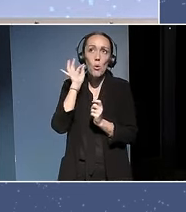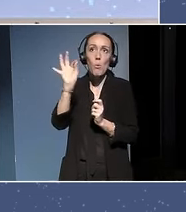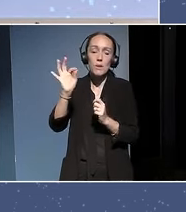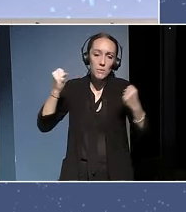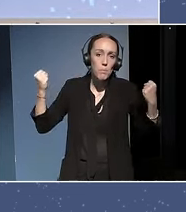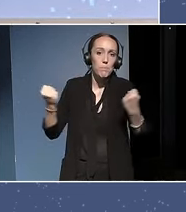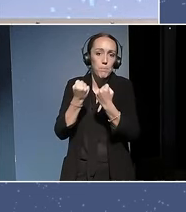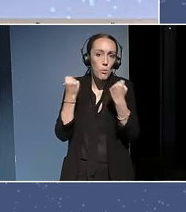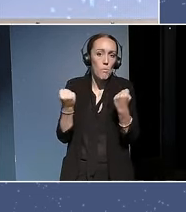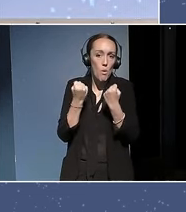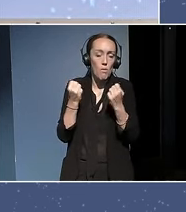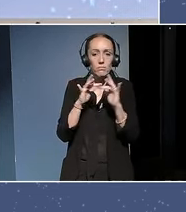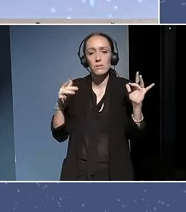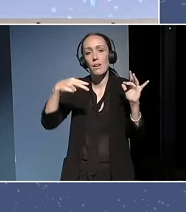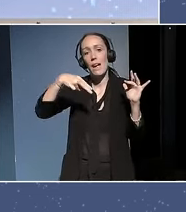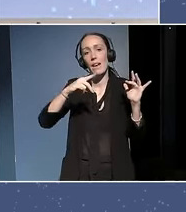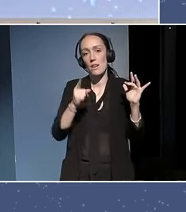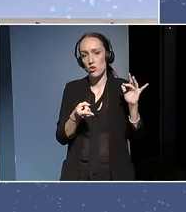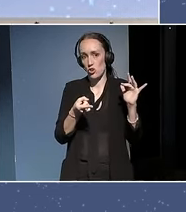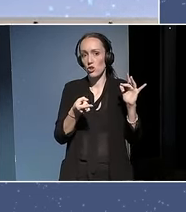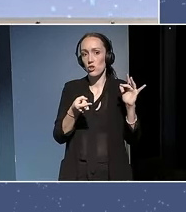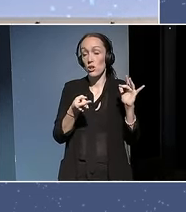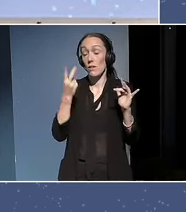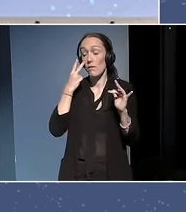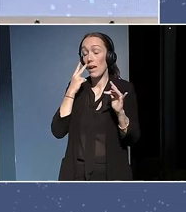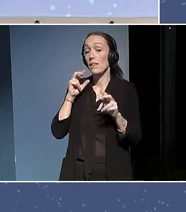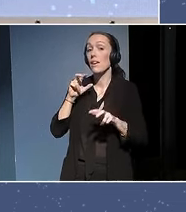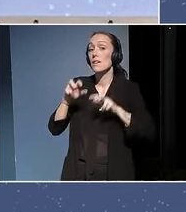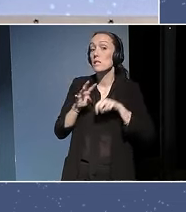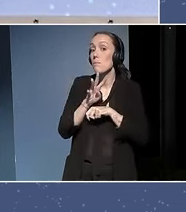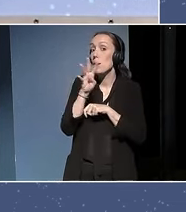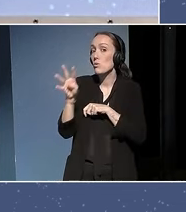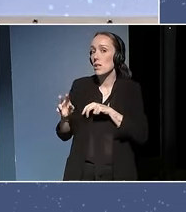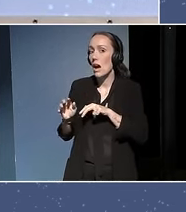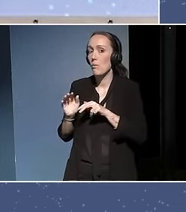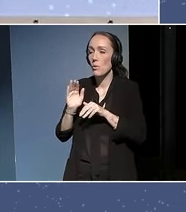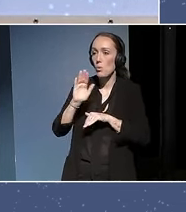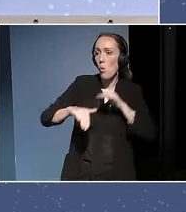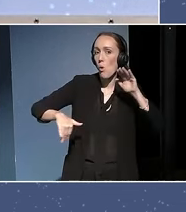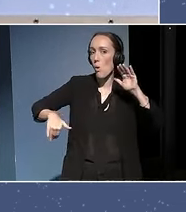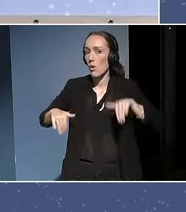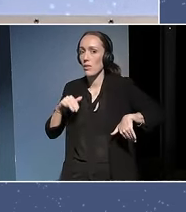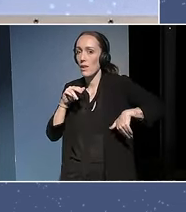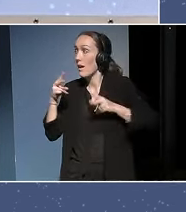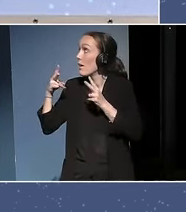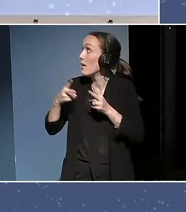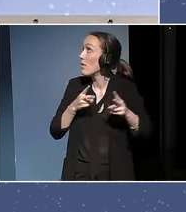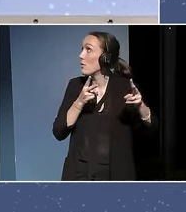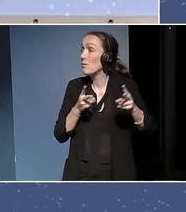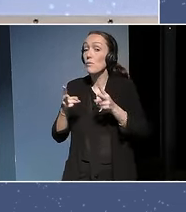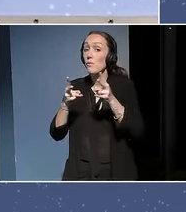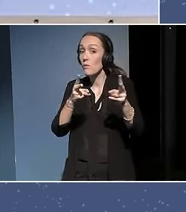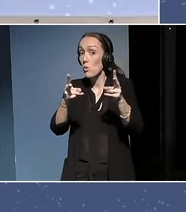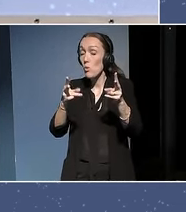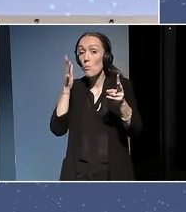sito dng e vedete uno spinosauro che nuota in un fiume fiumi d'acqua